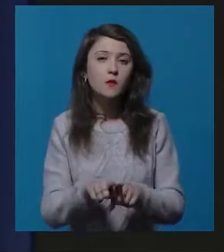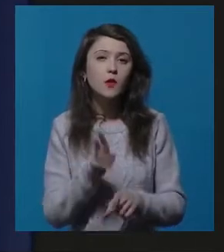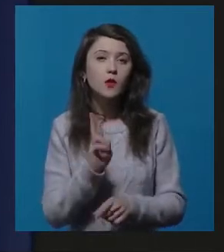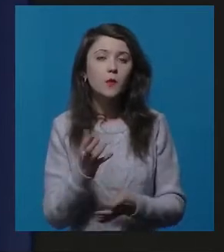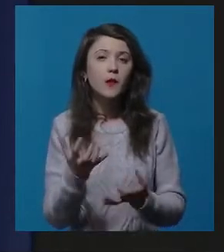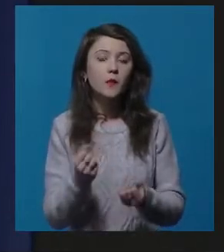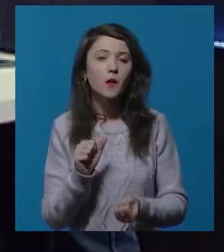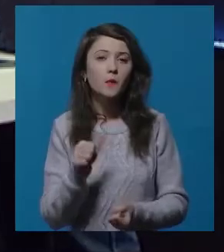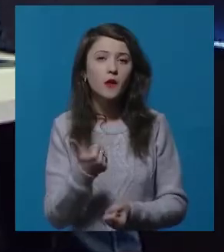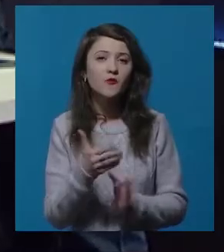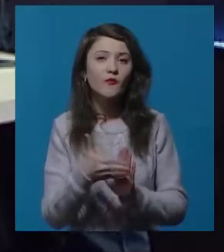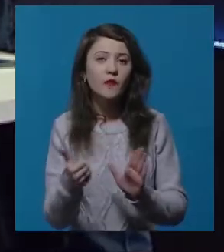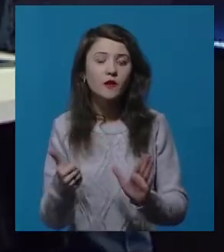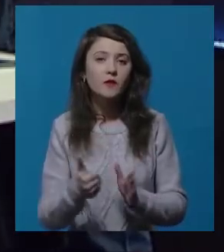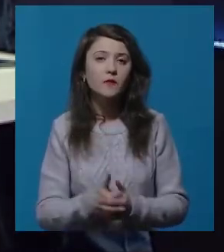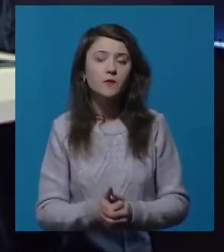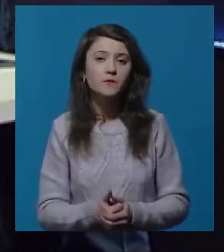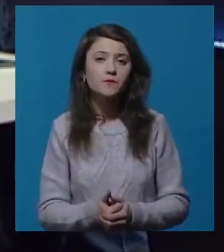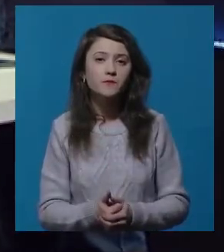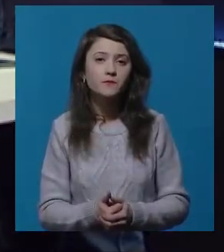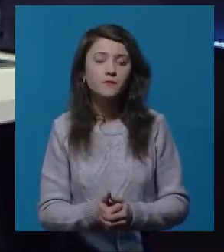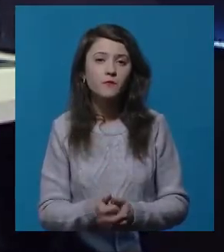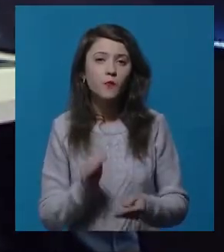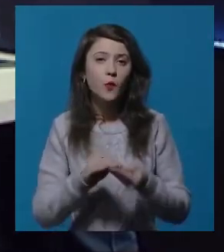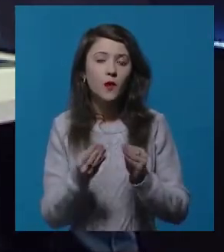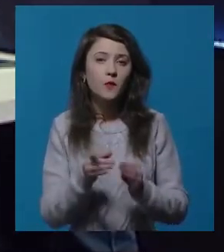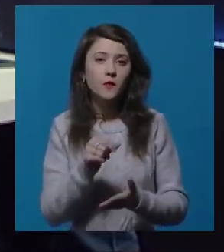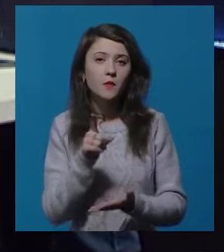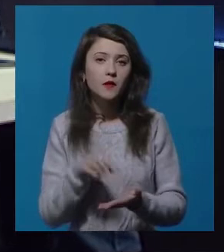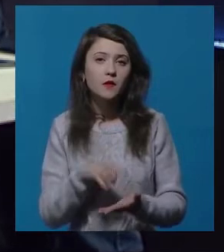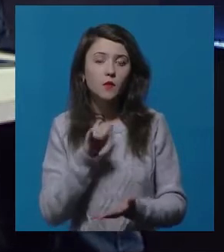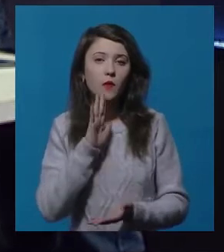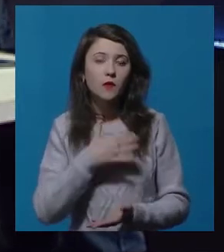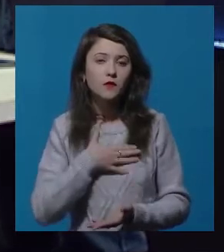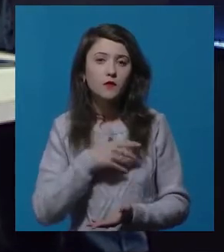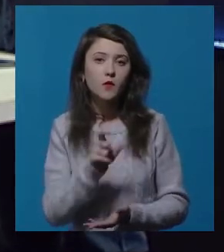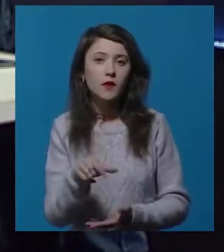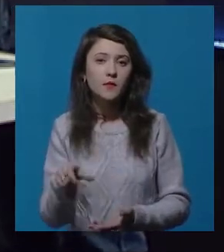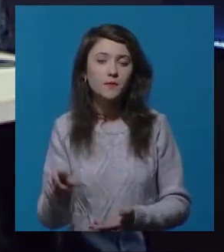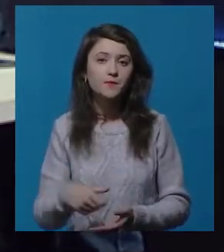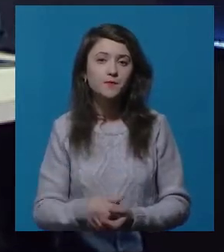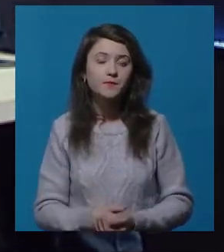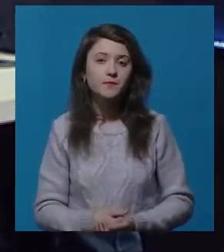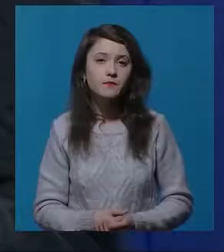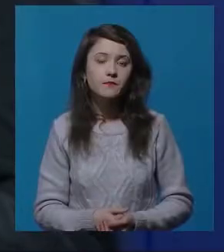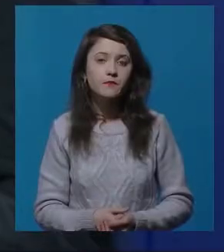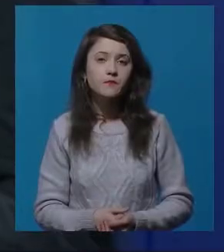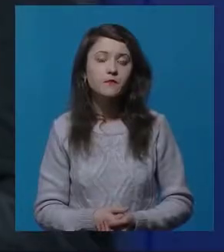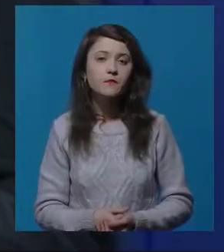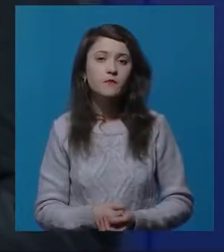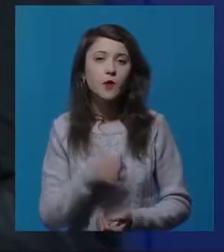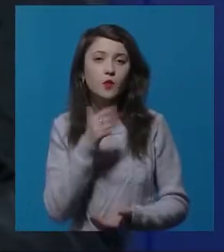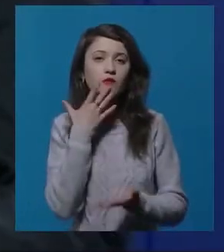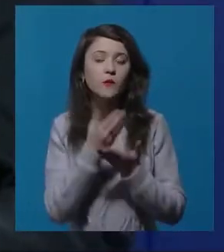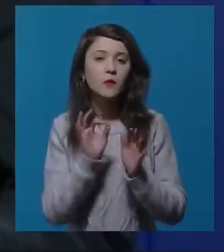приймає перший виклик проблемних питань у наших жителів. Пане Олександре, та в своєму звіті,